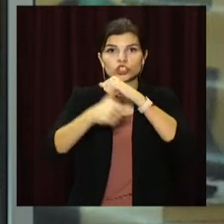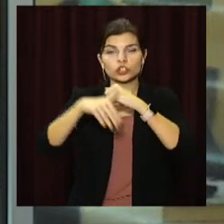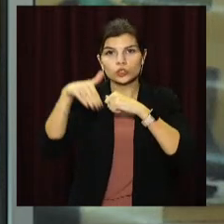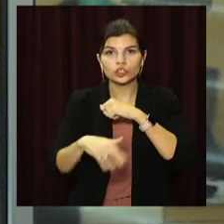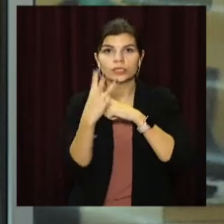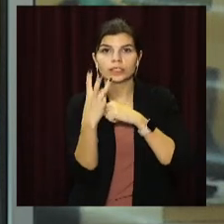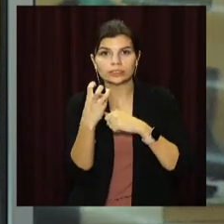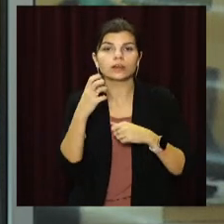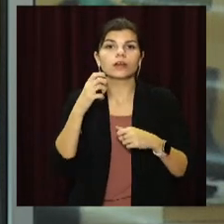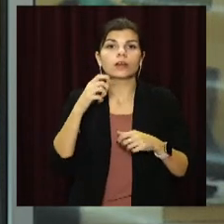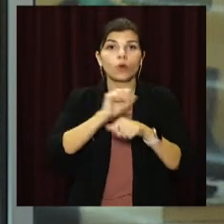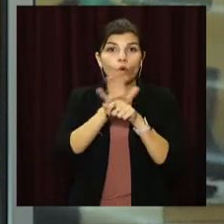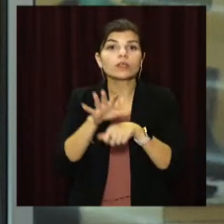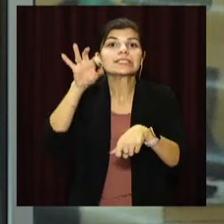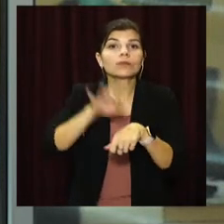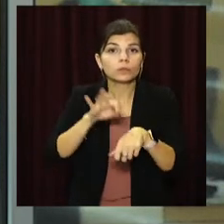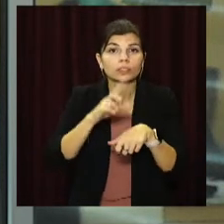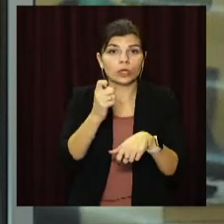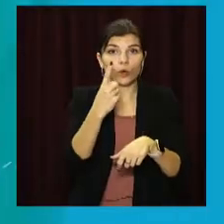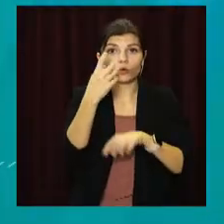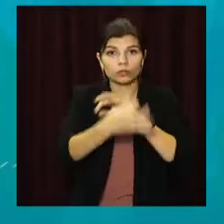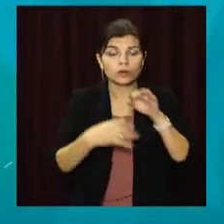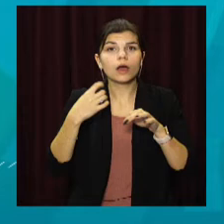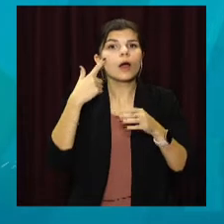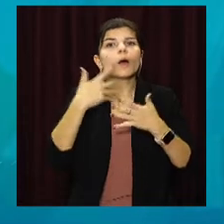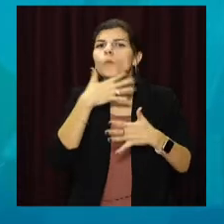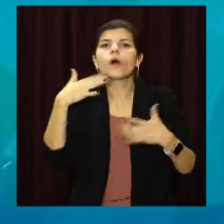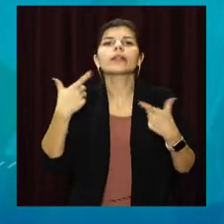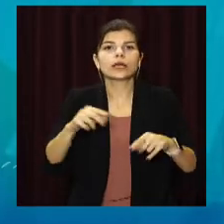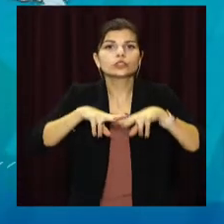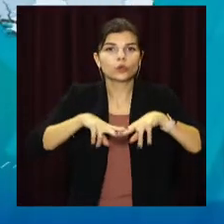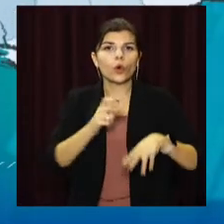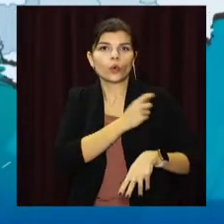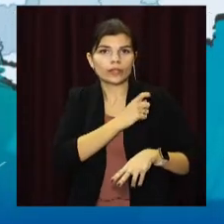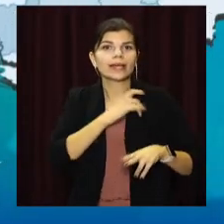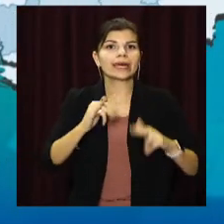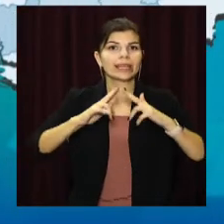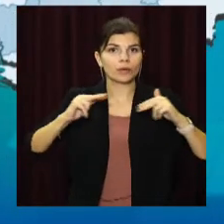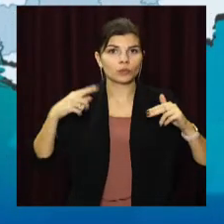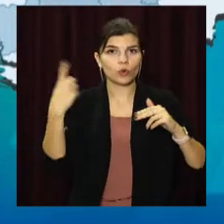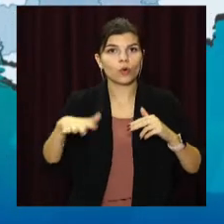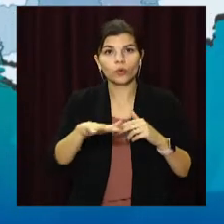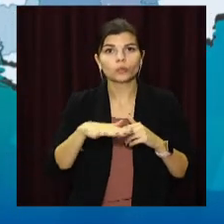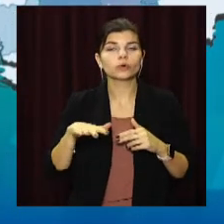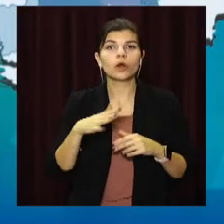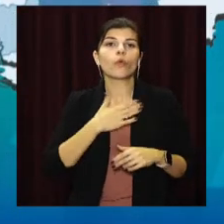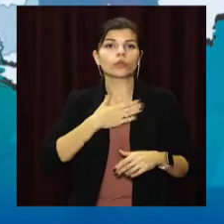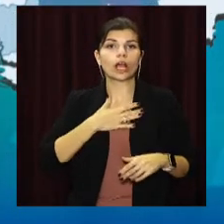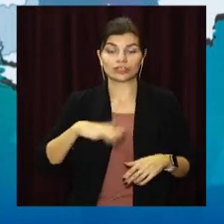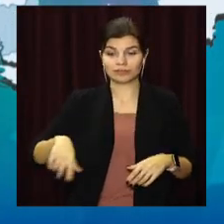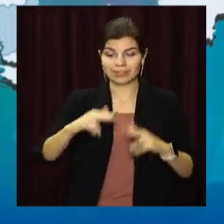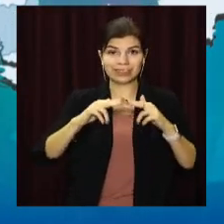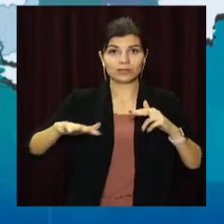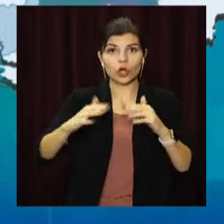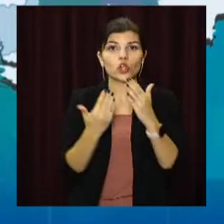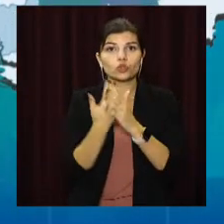16 300 українців. В антилідерах за кількістю інфікованих – столиця, Одеська та Дніпропетровська області. У нашому регіоні